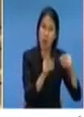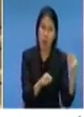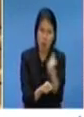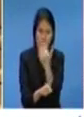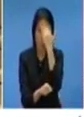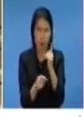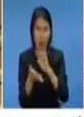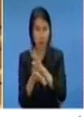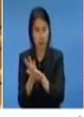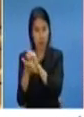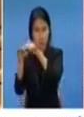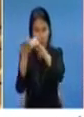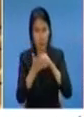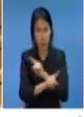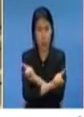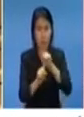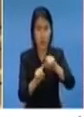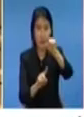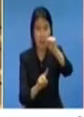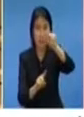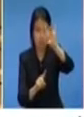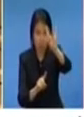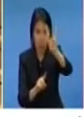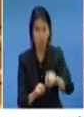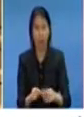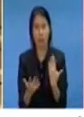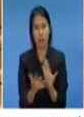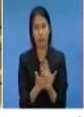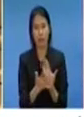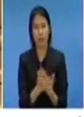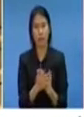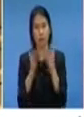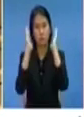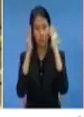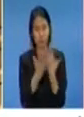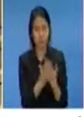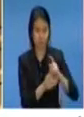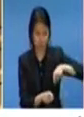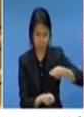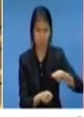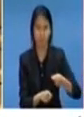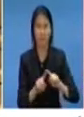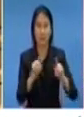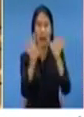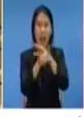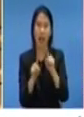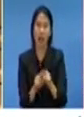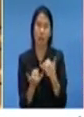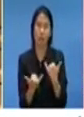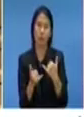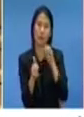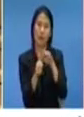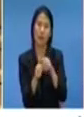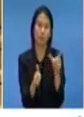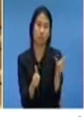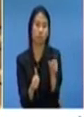สือลงวันที่28ขออนุญาตท่านประธานนะจะยอมจ่ายค่าโฆษณาสั้นครับผมประเด็นไม่ยาวครับ28ธันว